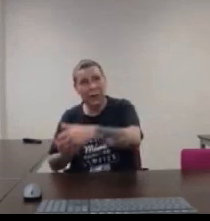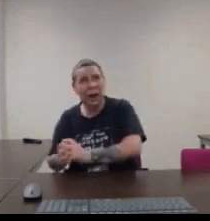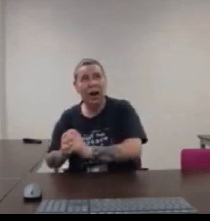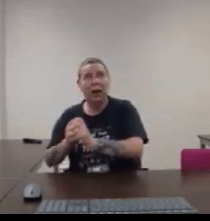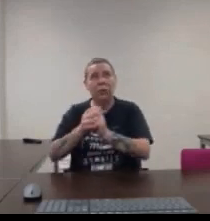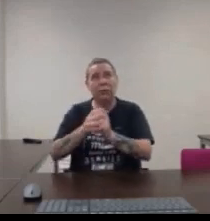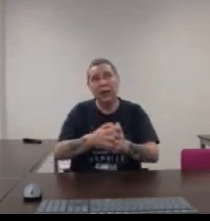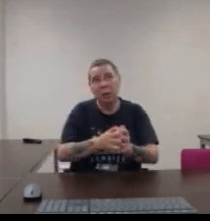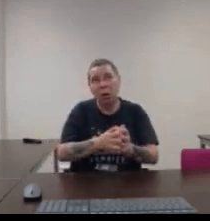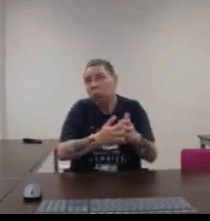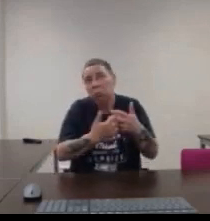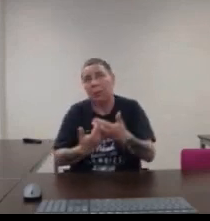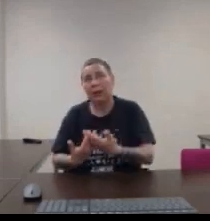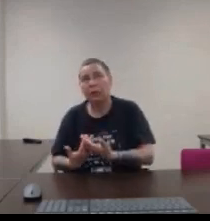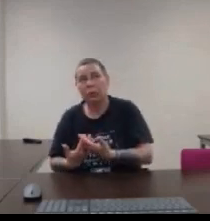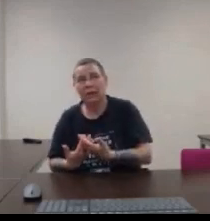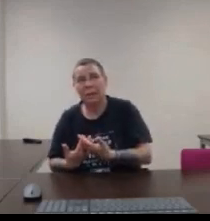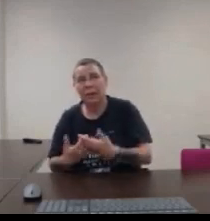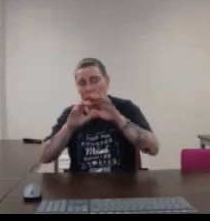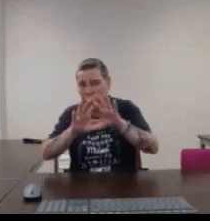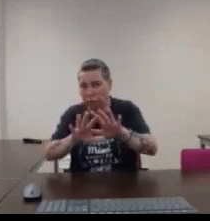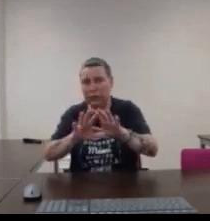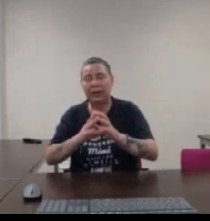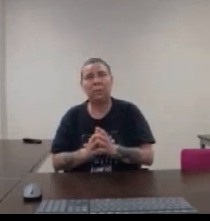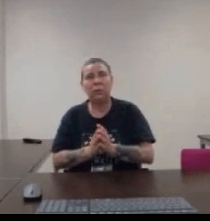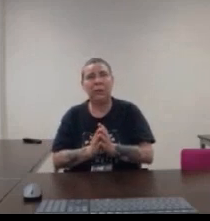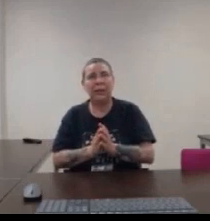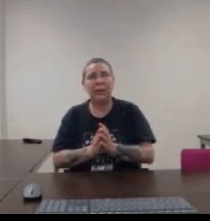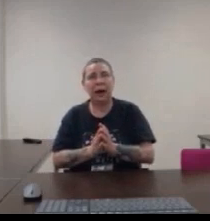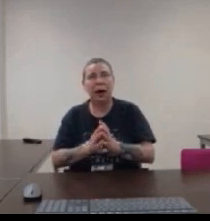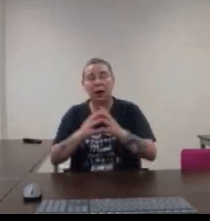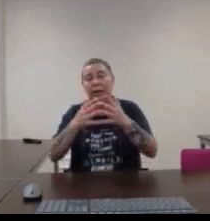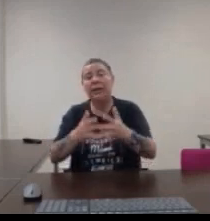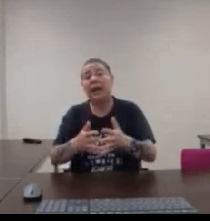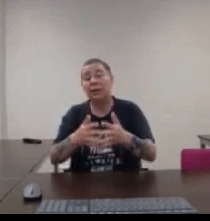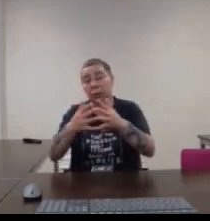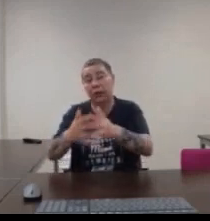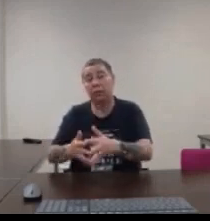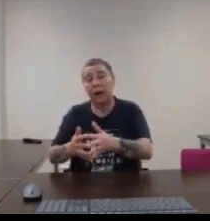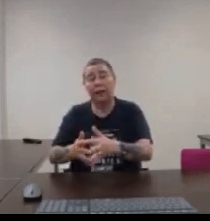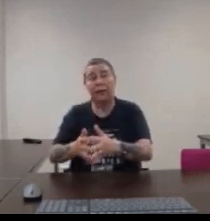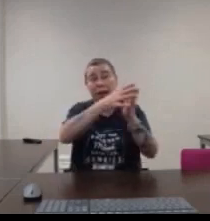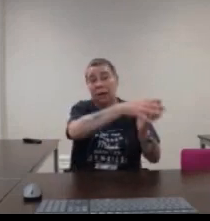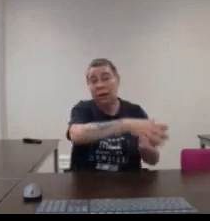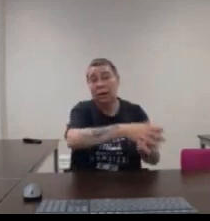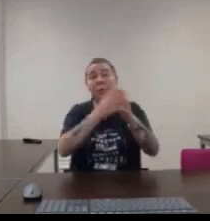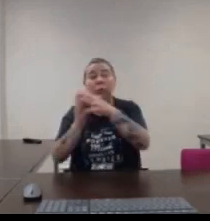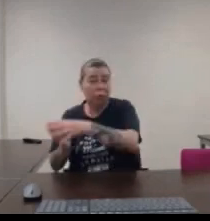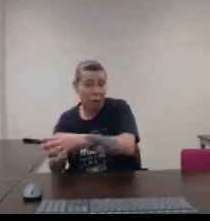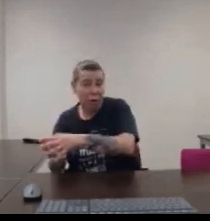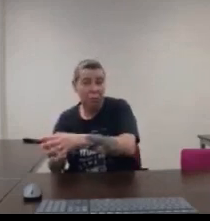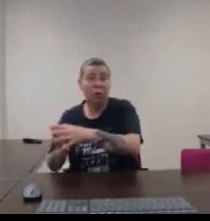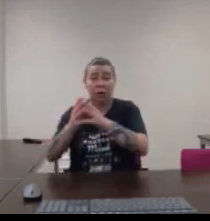et on y reviendra, que finalement, la prévention des TMS de cet aspect biomécanique-là, l'idéal, ce serait de pouvoir alterner